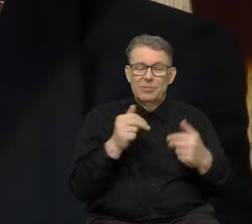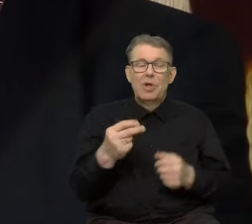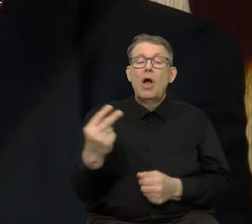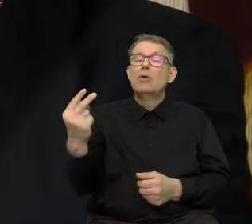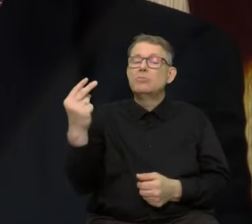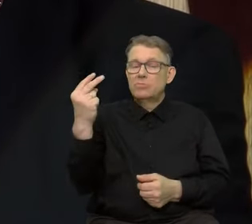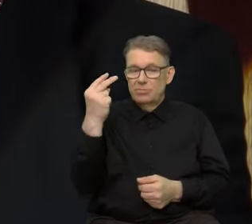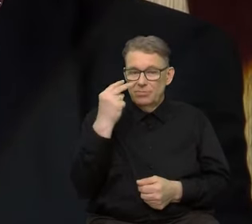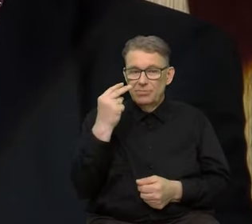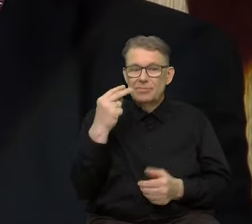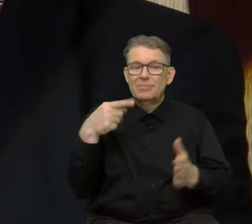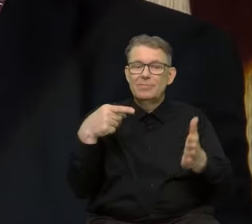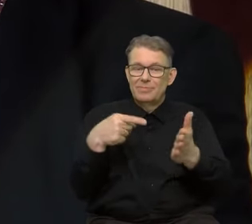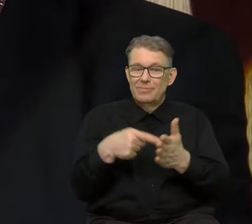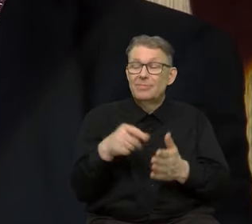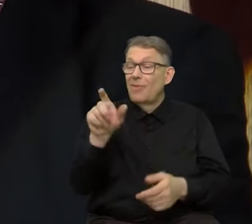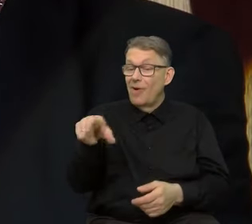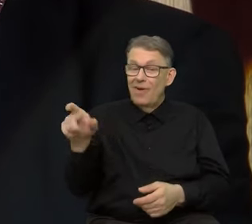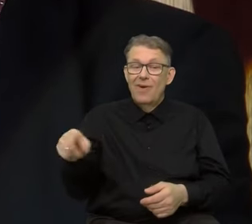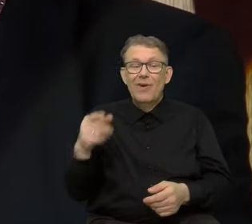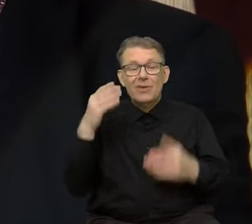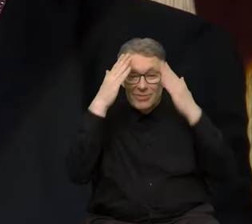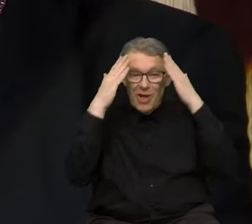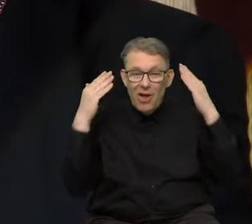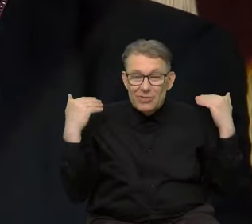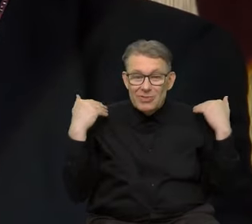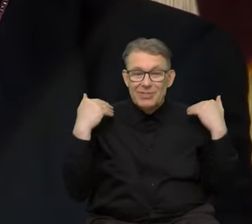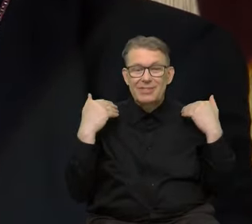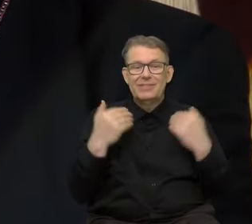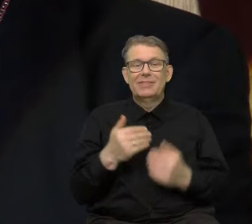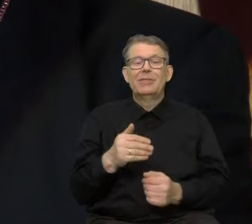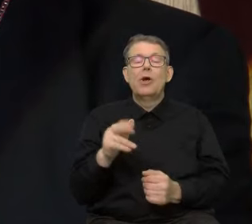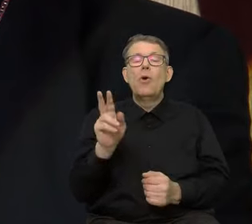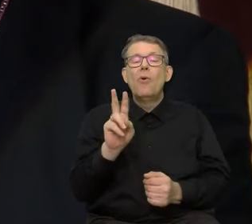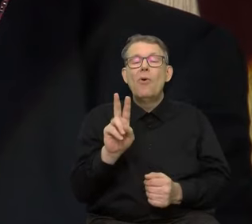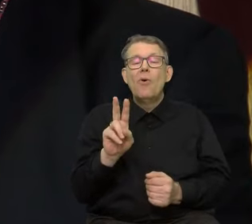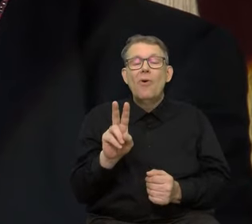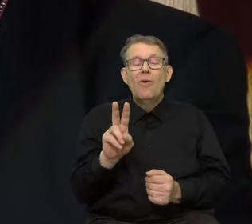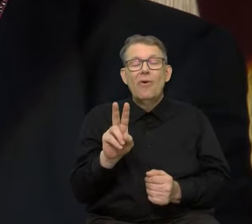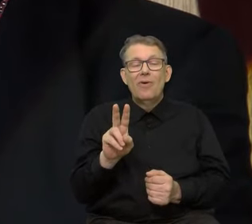dostrzegła właśnie siostry, które